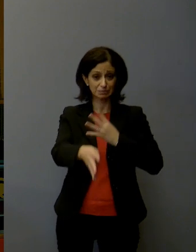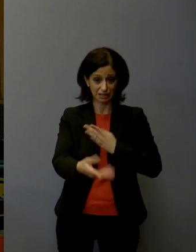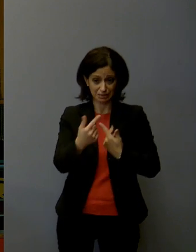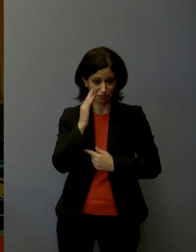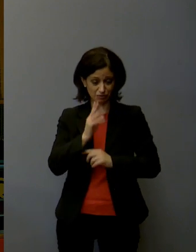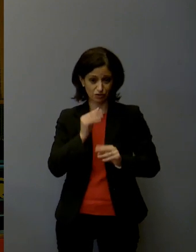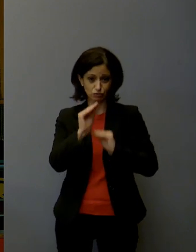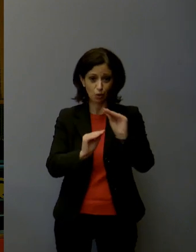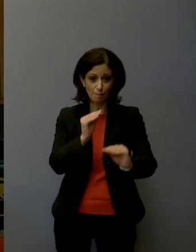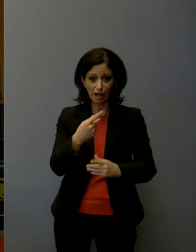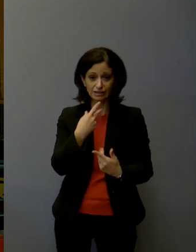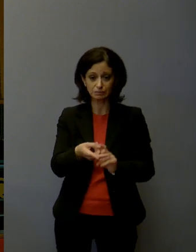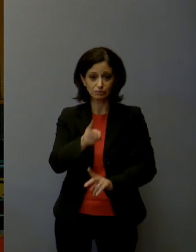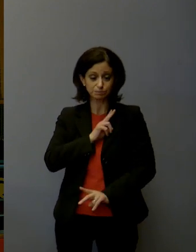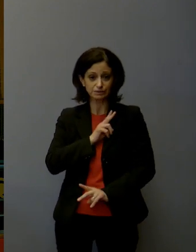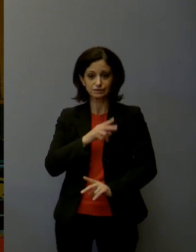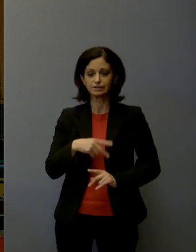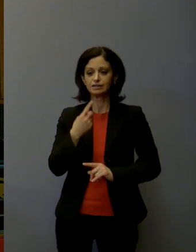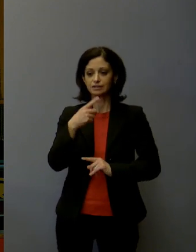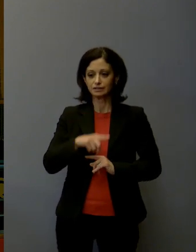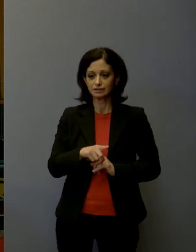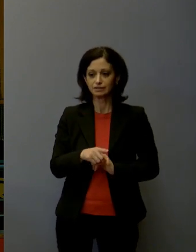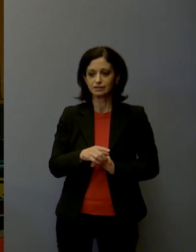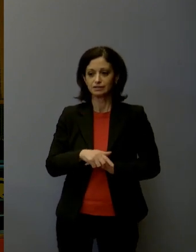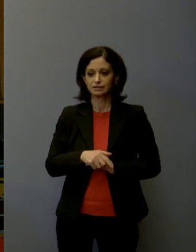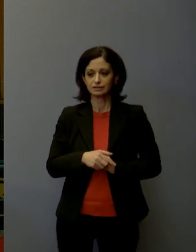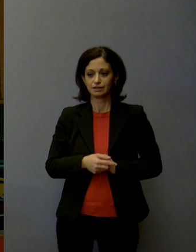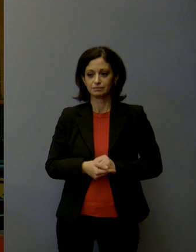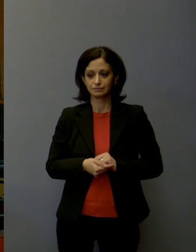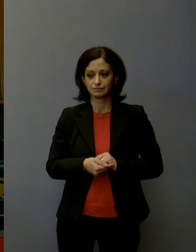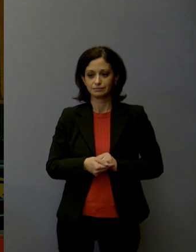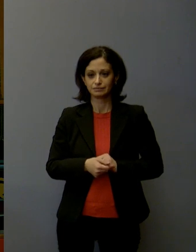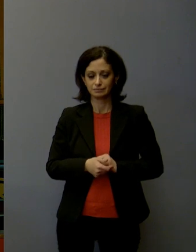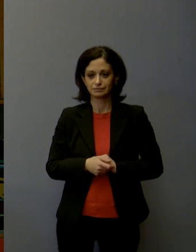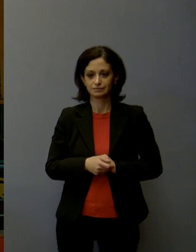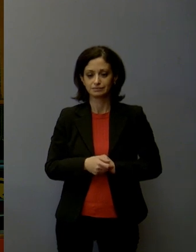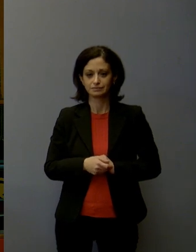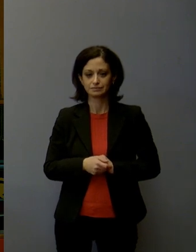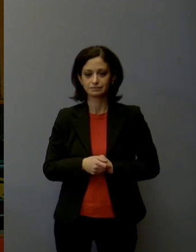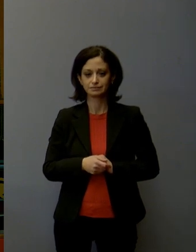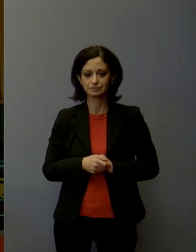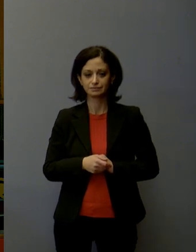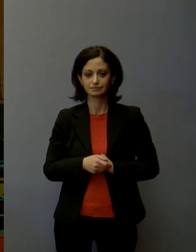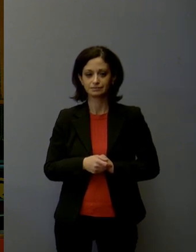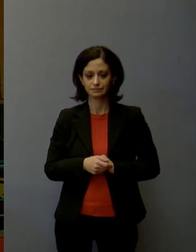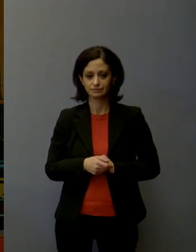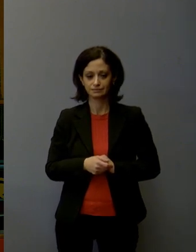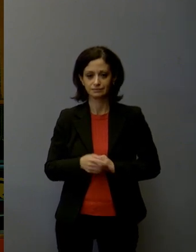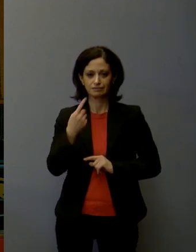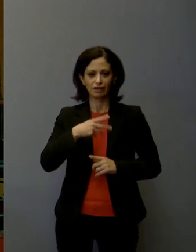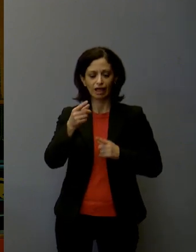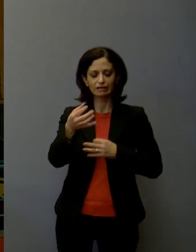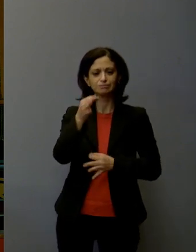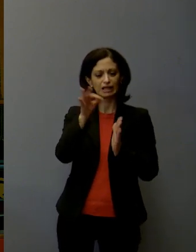le domande che vengono fatte sono state le indicazioni da parte dei capigruppi anche